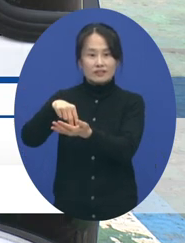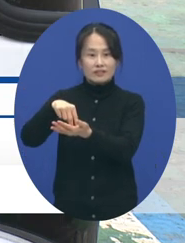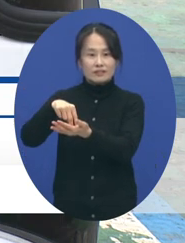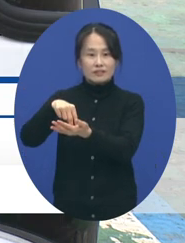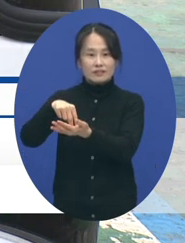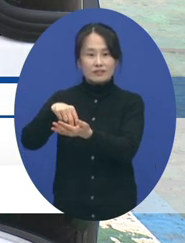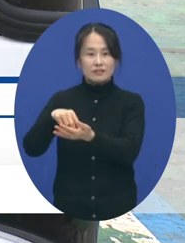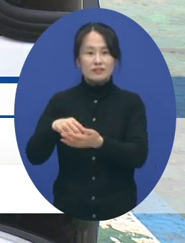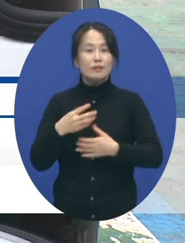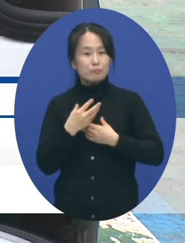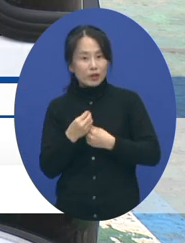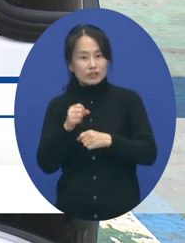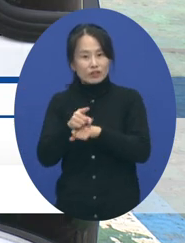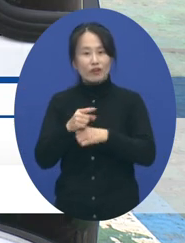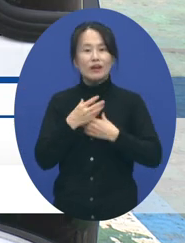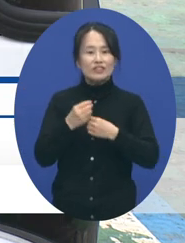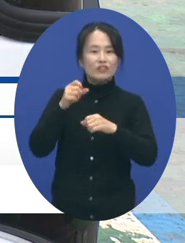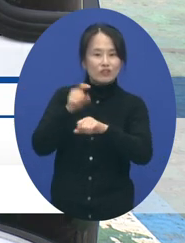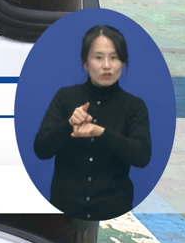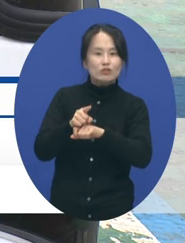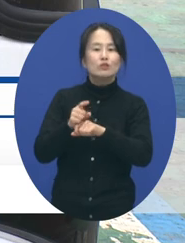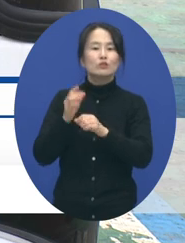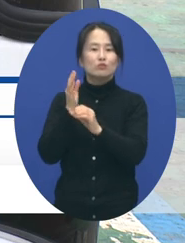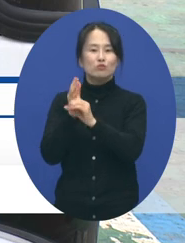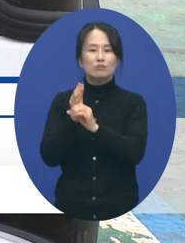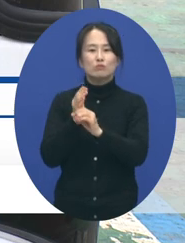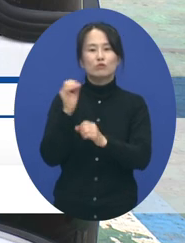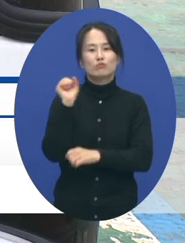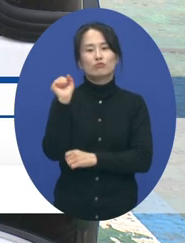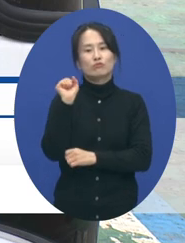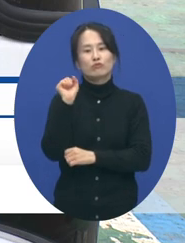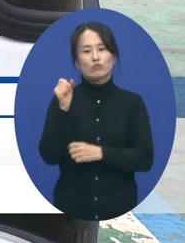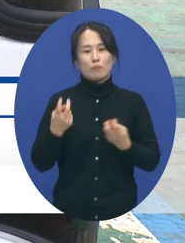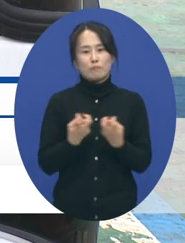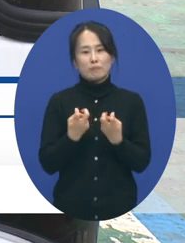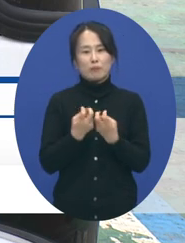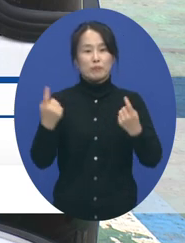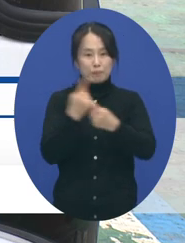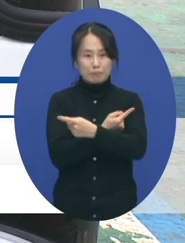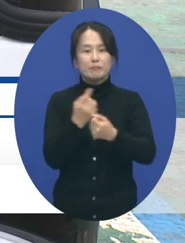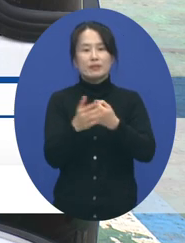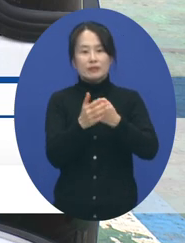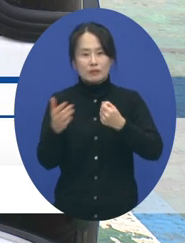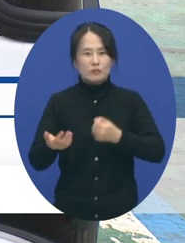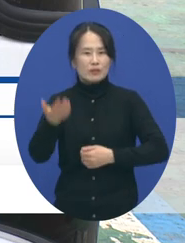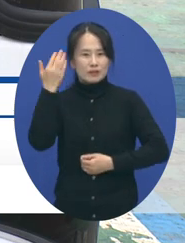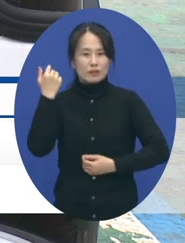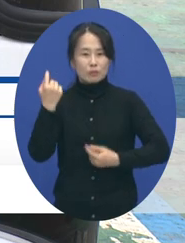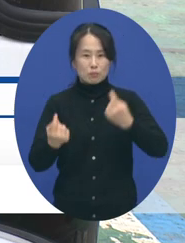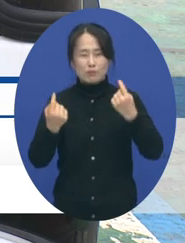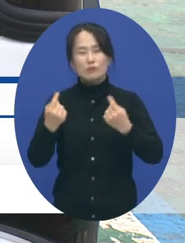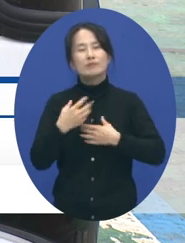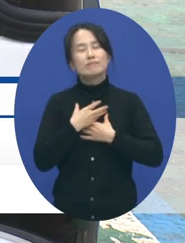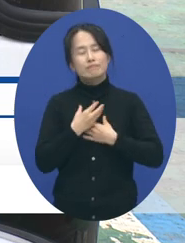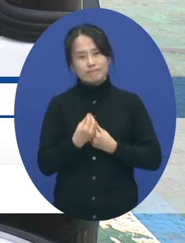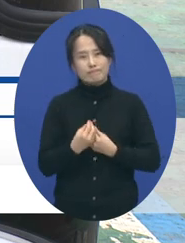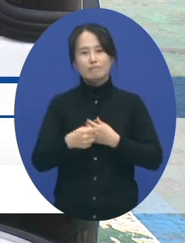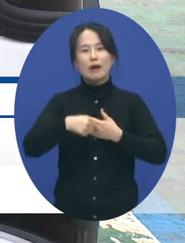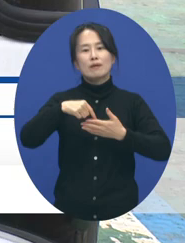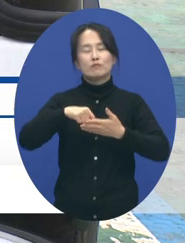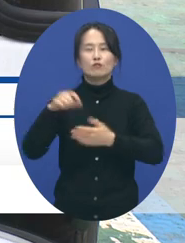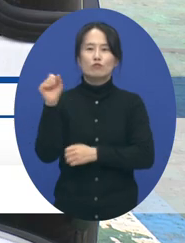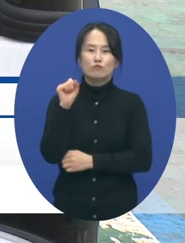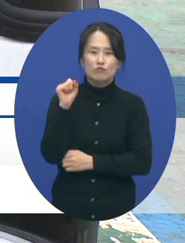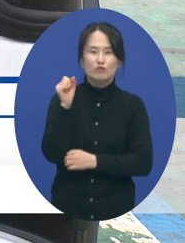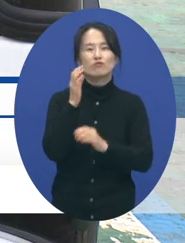이제 편의성, 안정성 그런 것들 위주로 이제 운행하는 방법으로 바뀌어서 예전보다는 좀